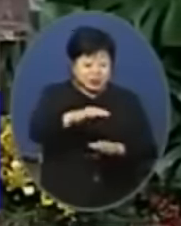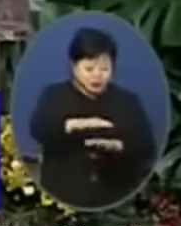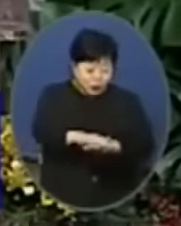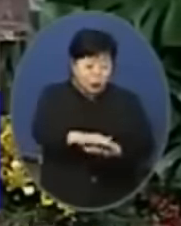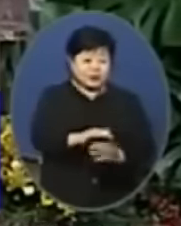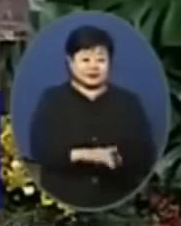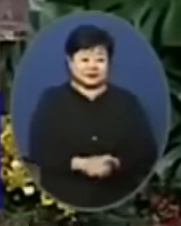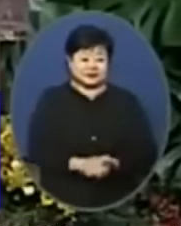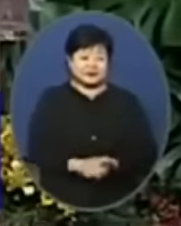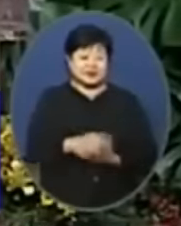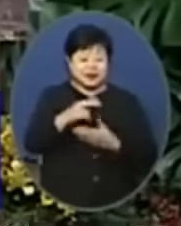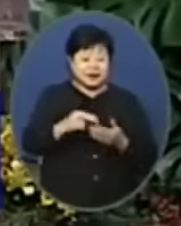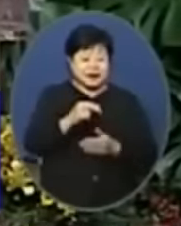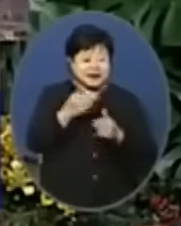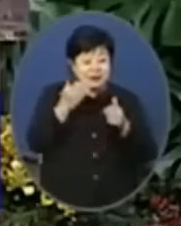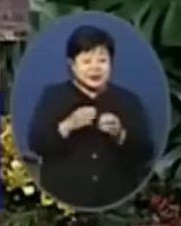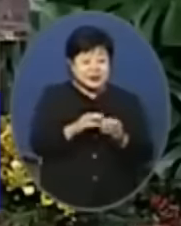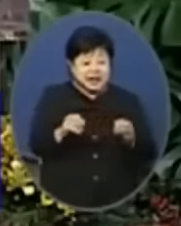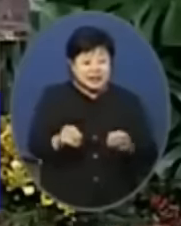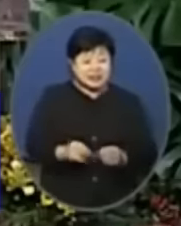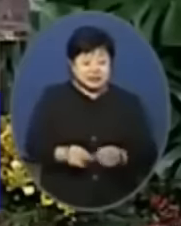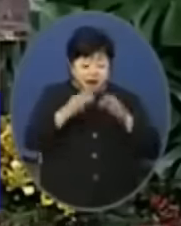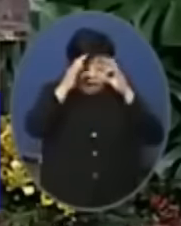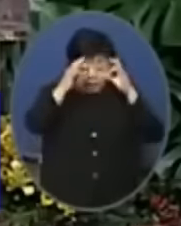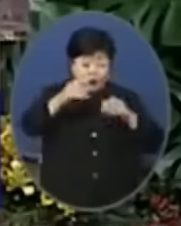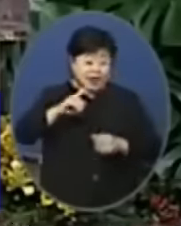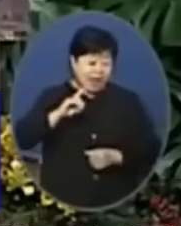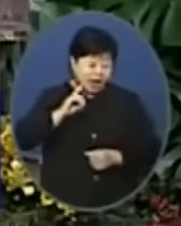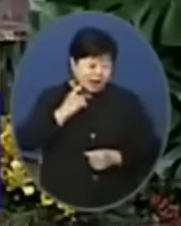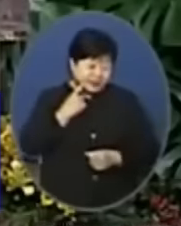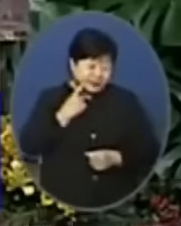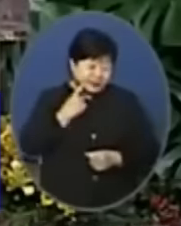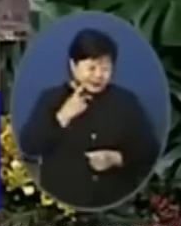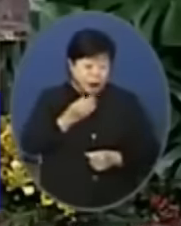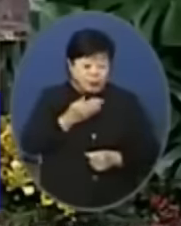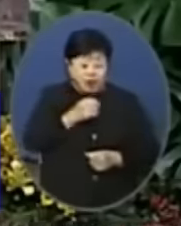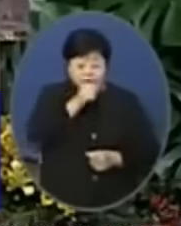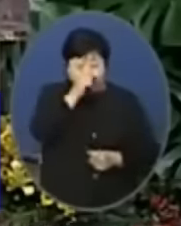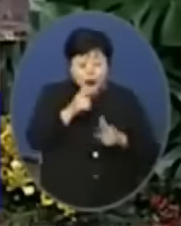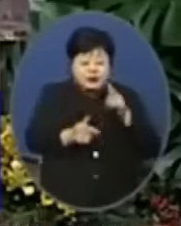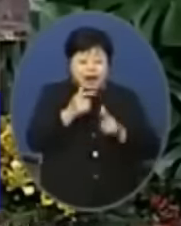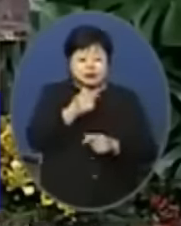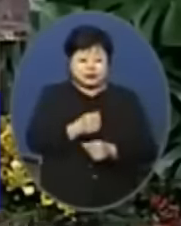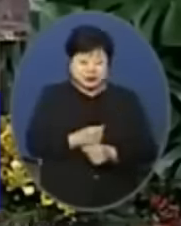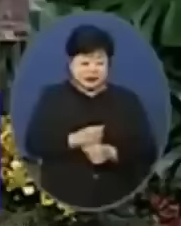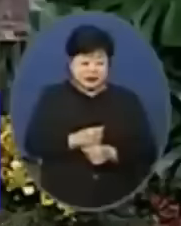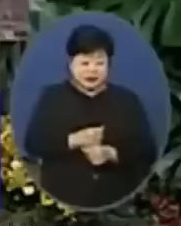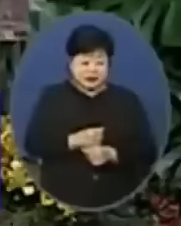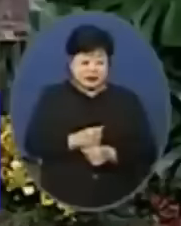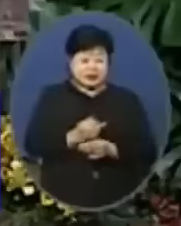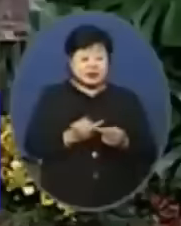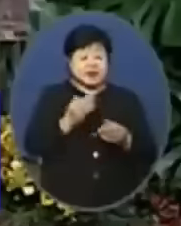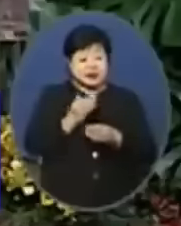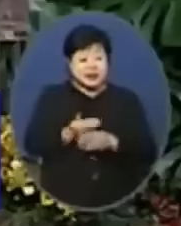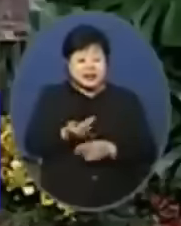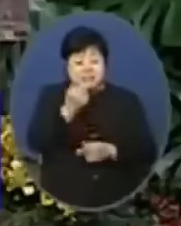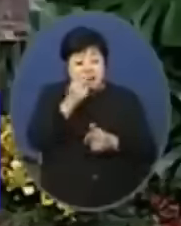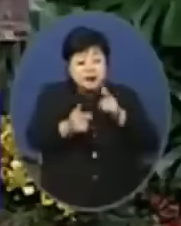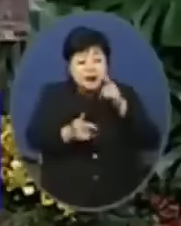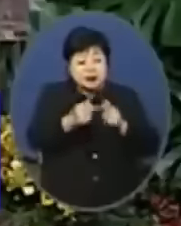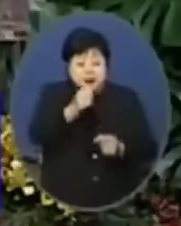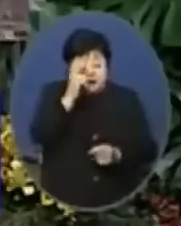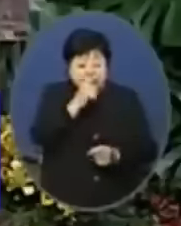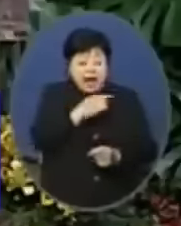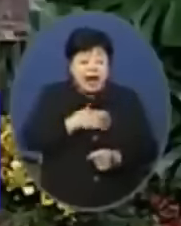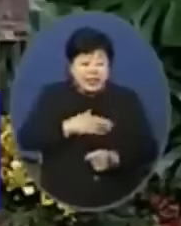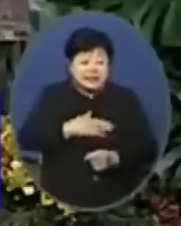두시니라. 야훼 하나님이 그 땅에서 보기에도 아름답고 벗기에도 좋은 나무가 나게 하시니 동산 가운데 생명나무와 선악을